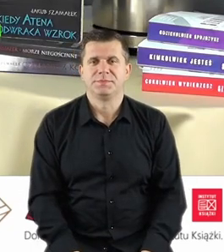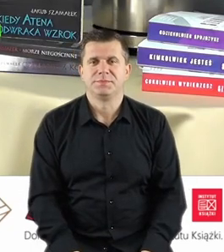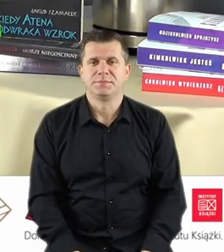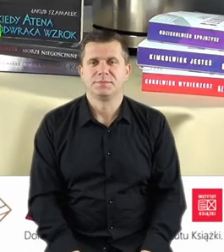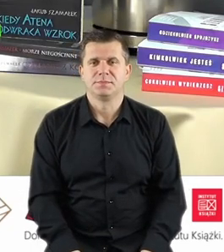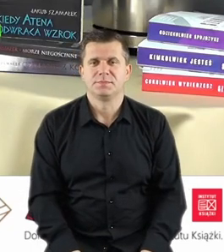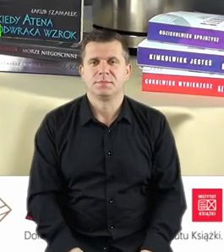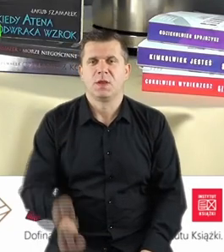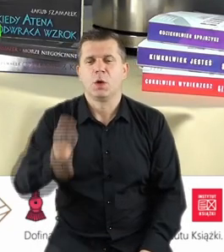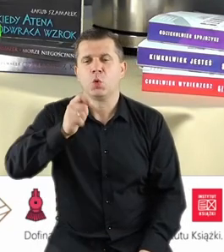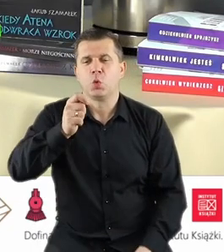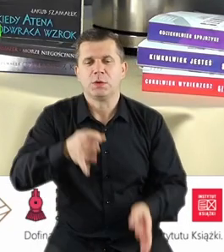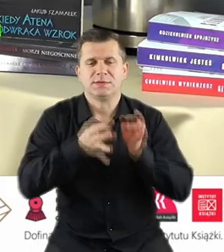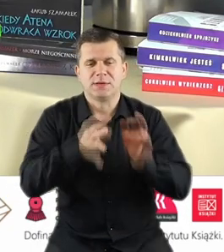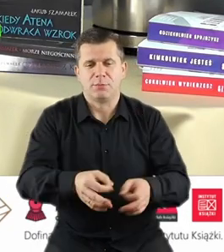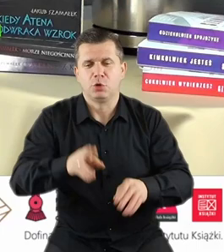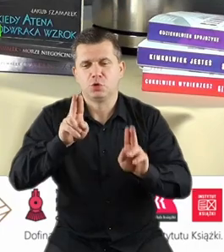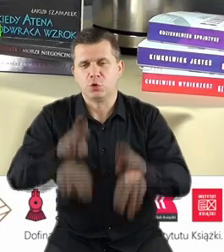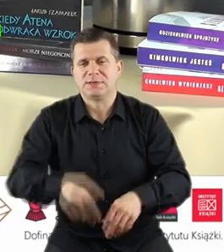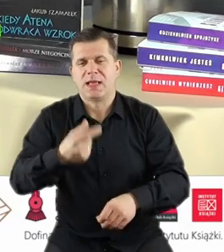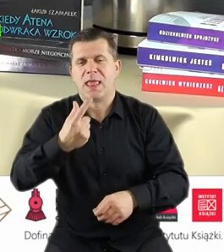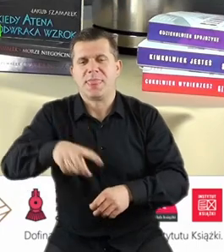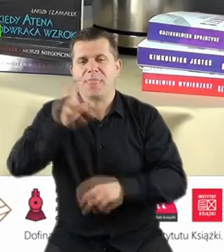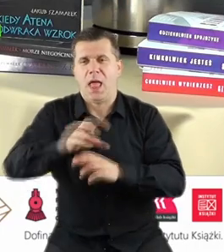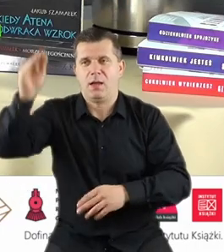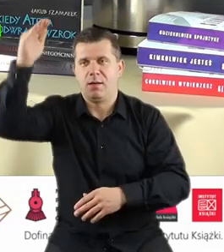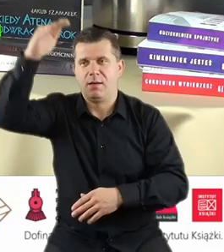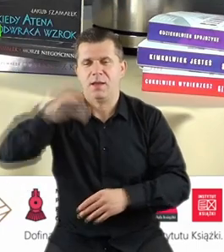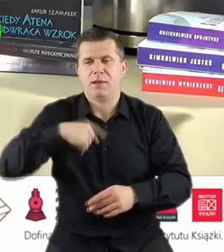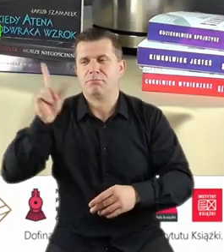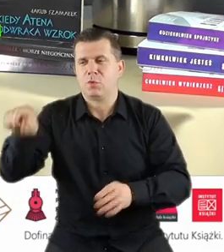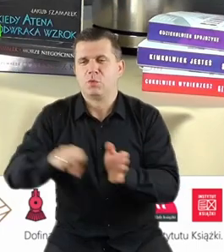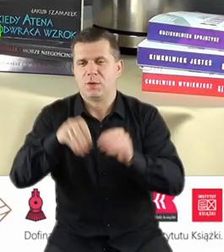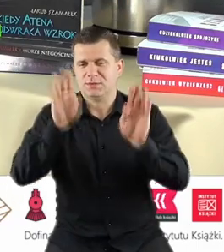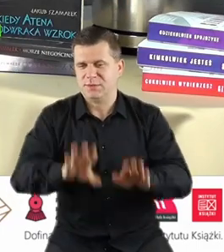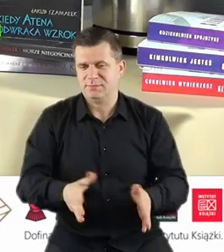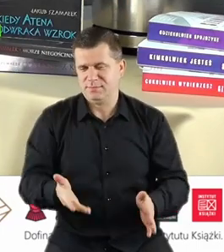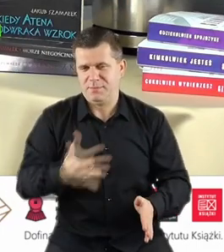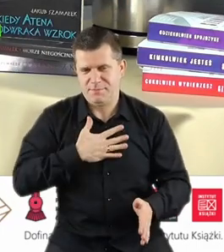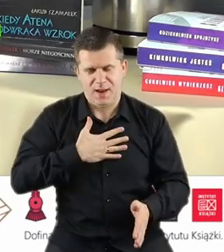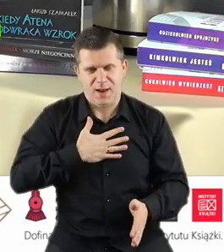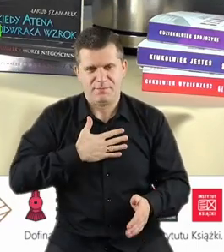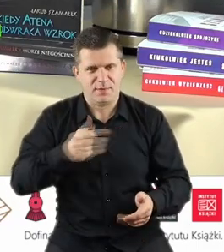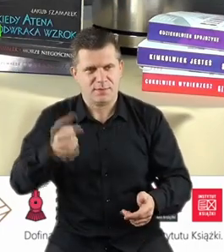nie zostawiamy kluczy od samochodu na dachu tego samochodu, kiedy idziemy do sklepu. No mamy jakieś takie wykształcone